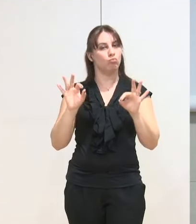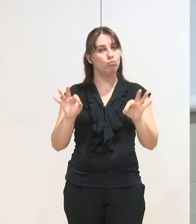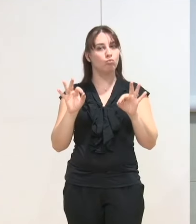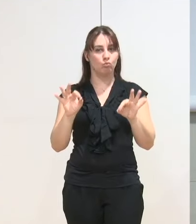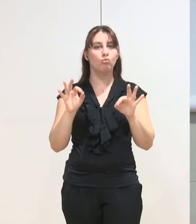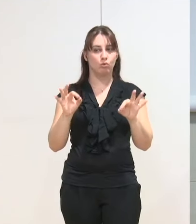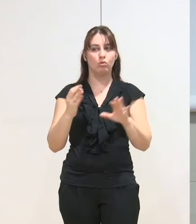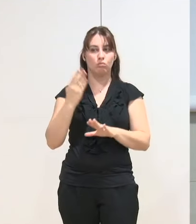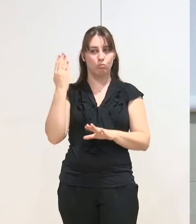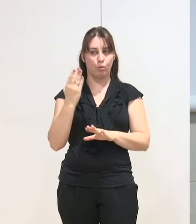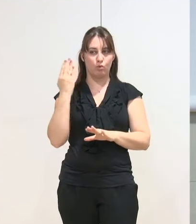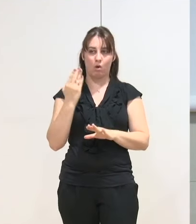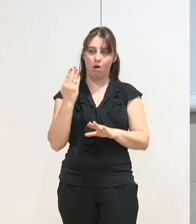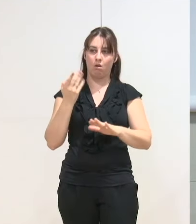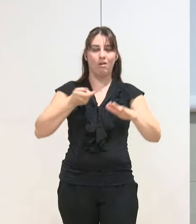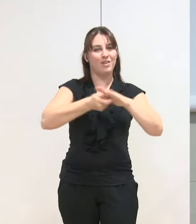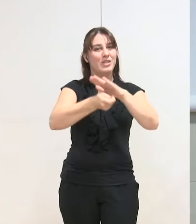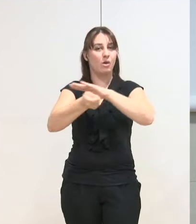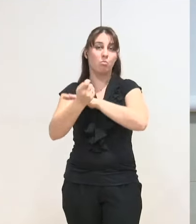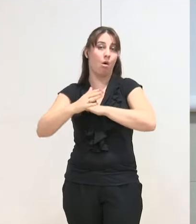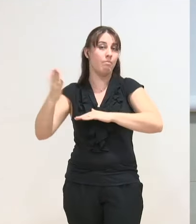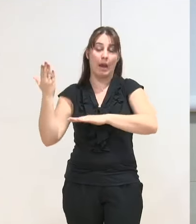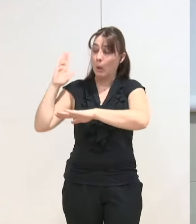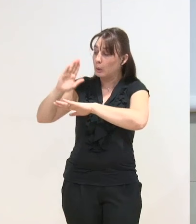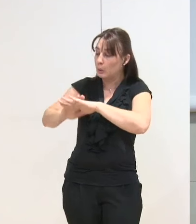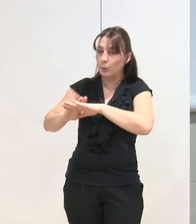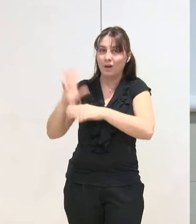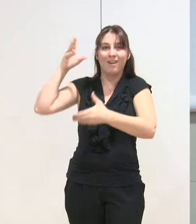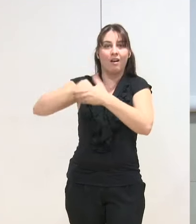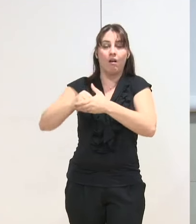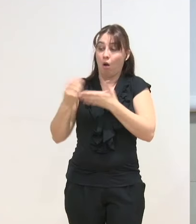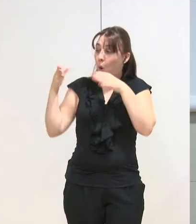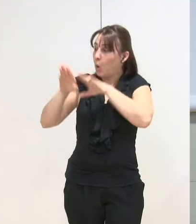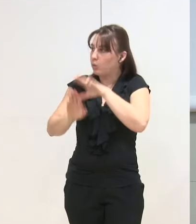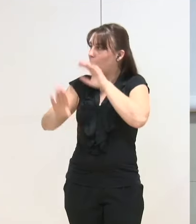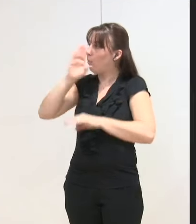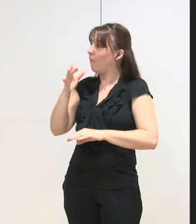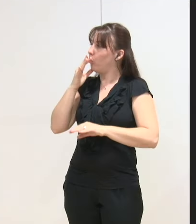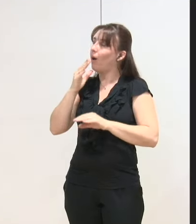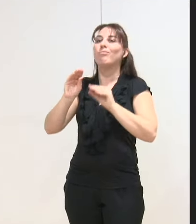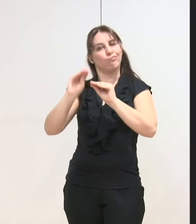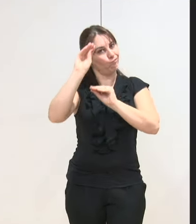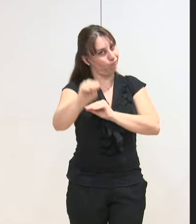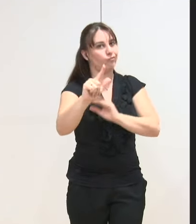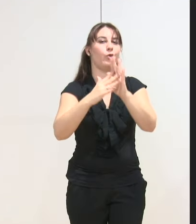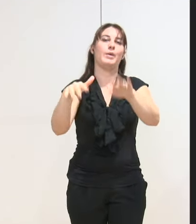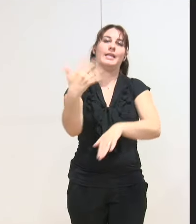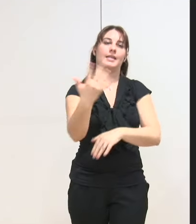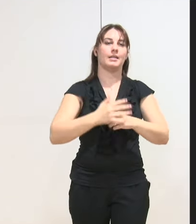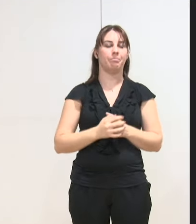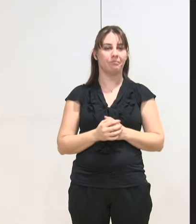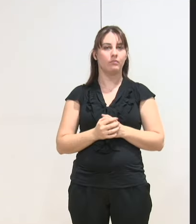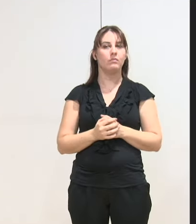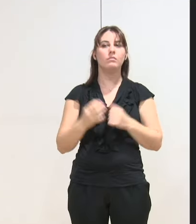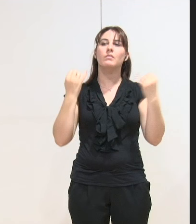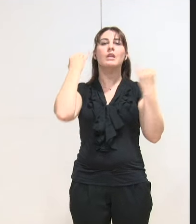au besoins de financement simplement le paiement n'a pas pu intervenir avant la clôture de l'exercice si nous